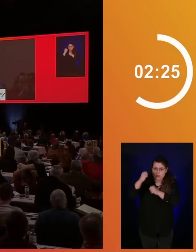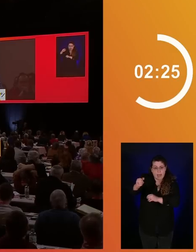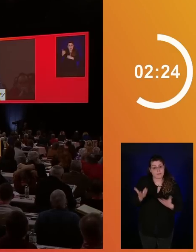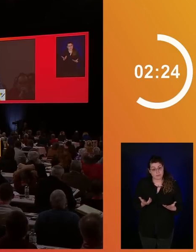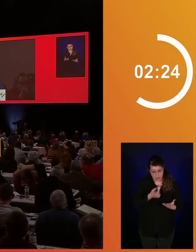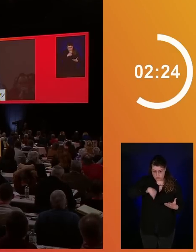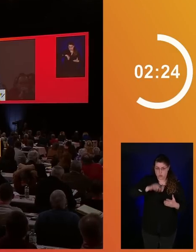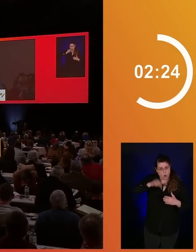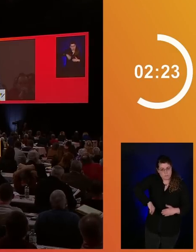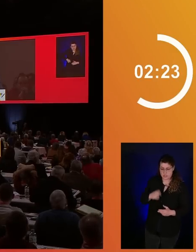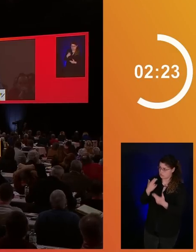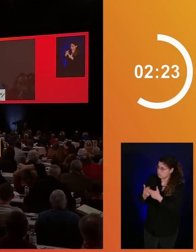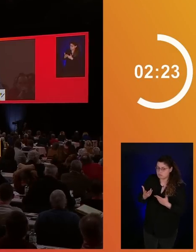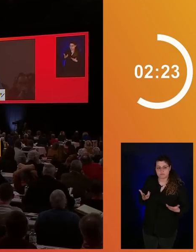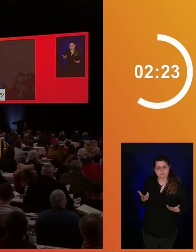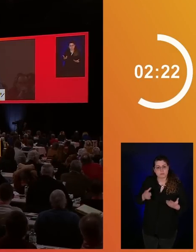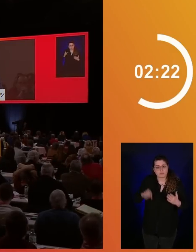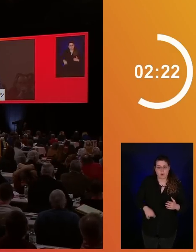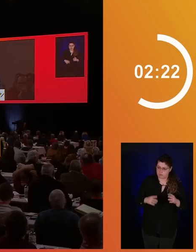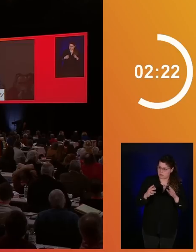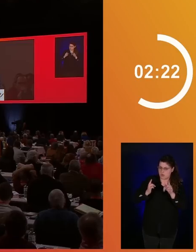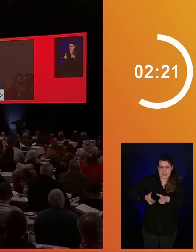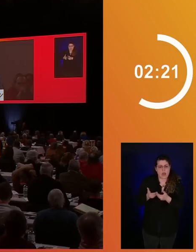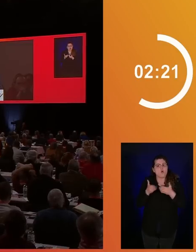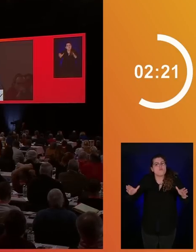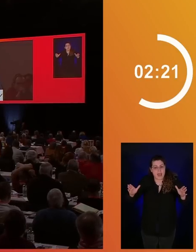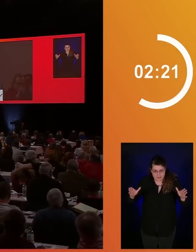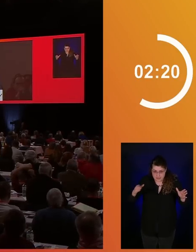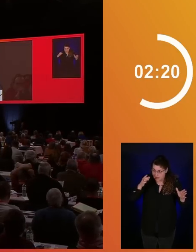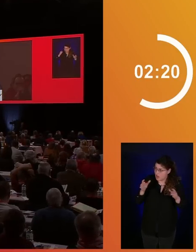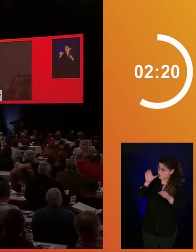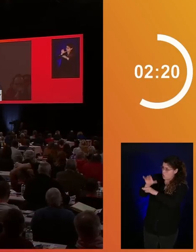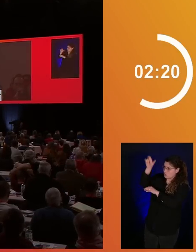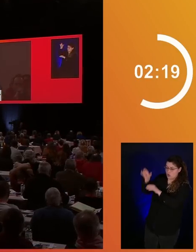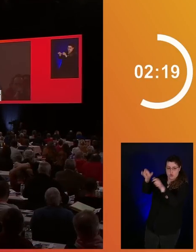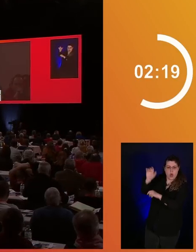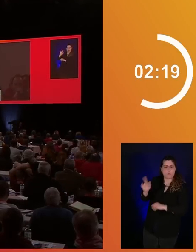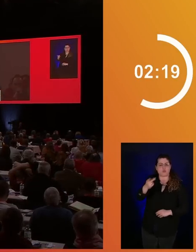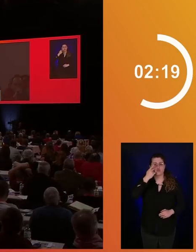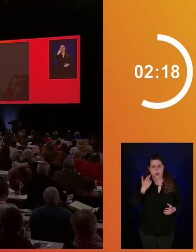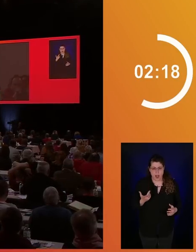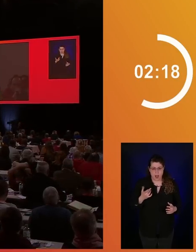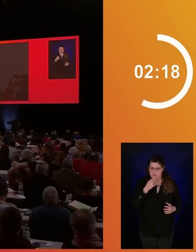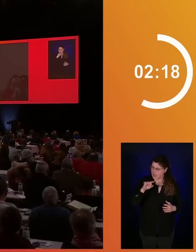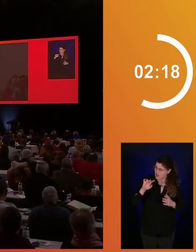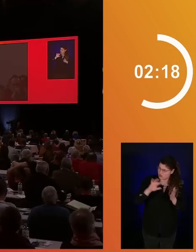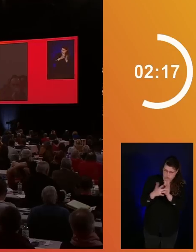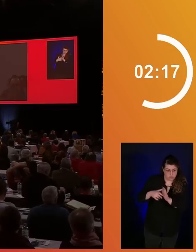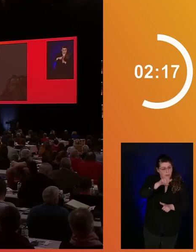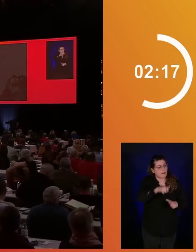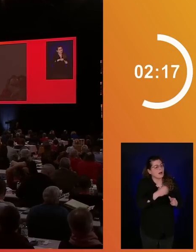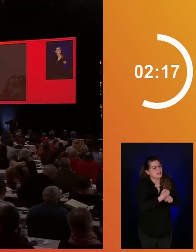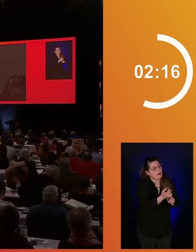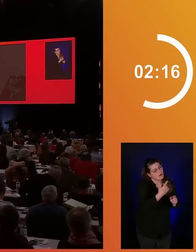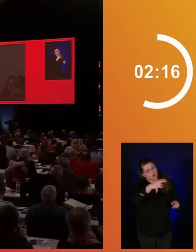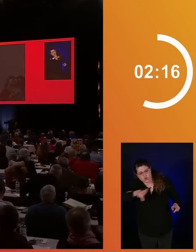la riposte face à la répression, à la guerre ouverte que nous mène la bourgeoisie. Aucune réquisition ne doit plus être possible. Ne